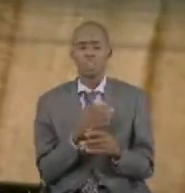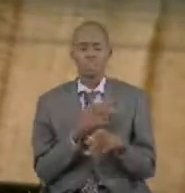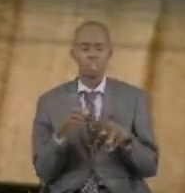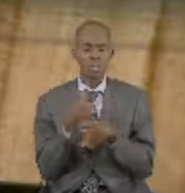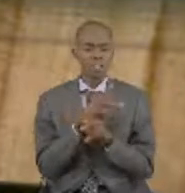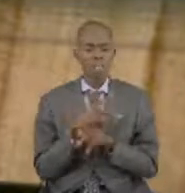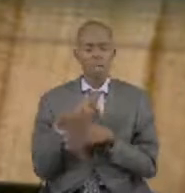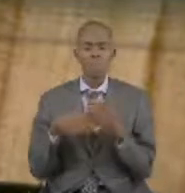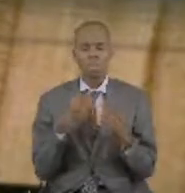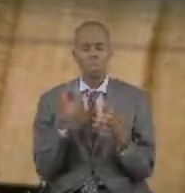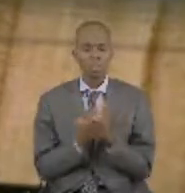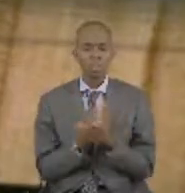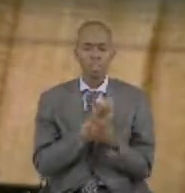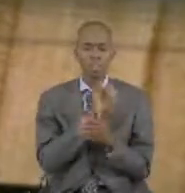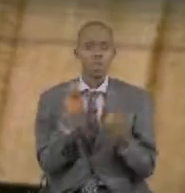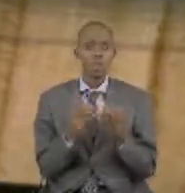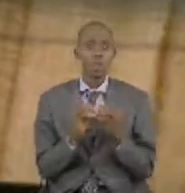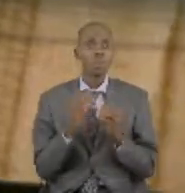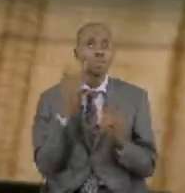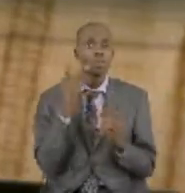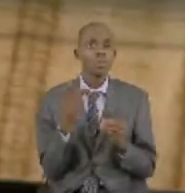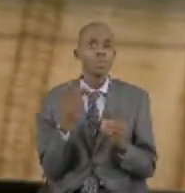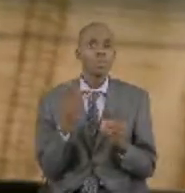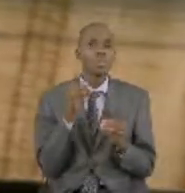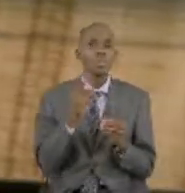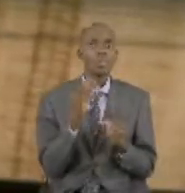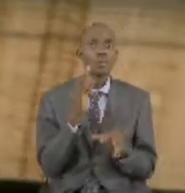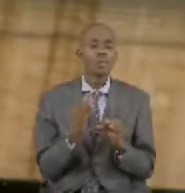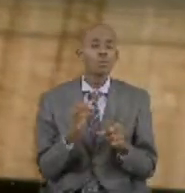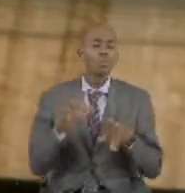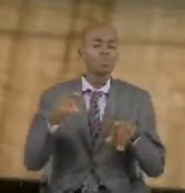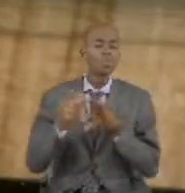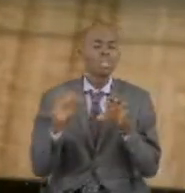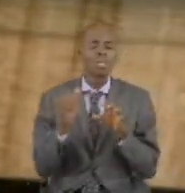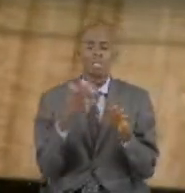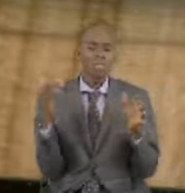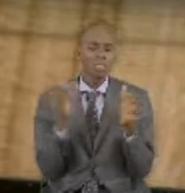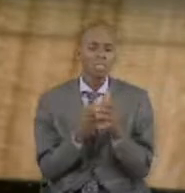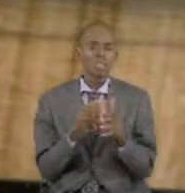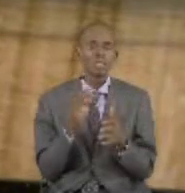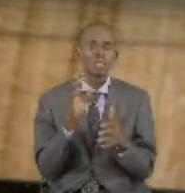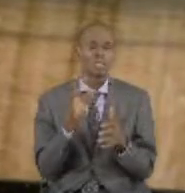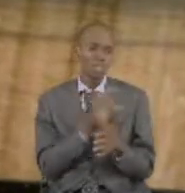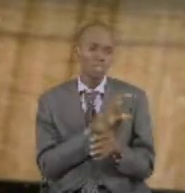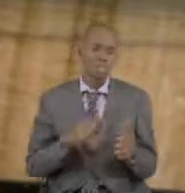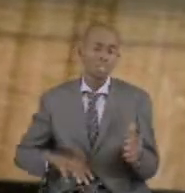est même de personnes et ne pouvait rien faire contre christian que le ps laisse n'a